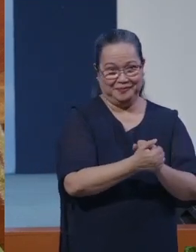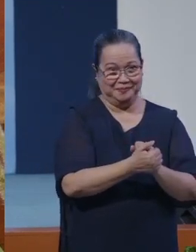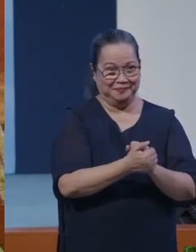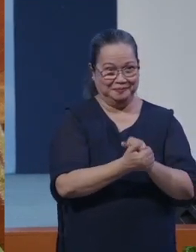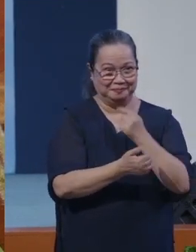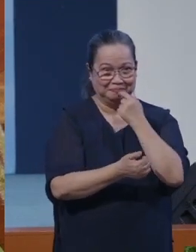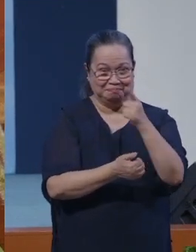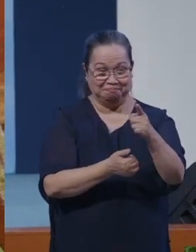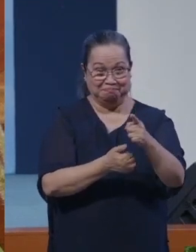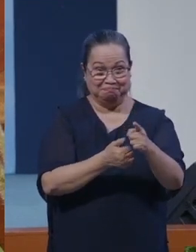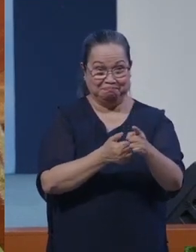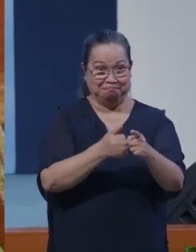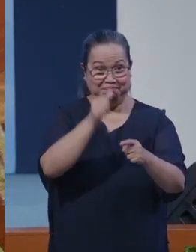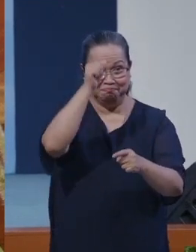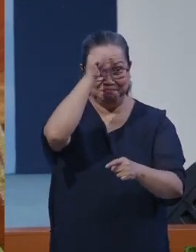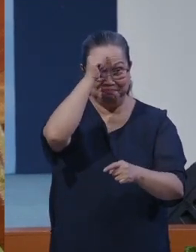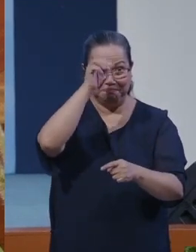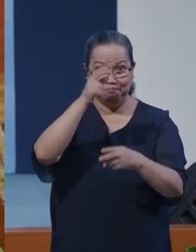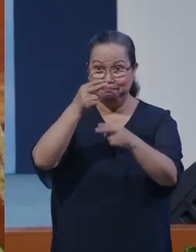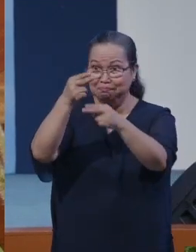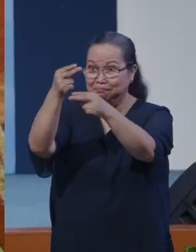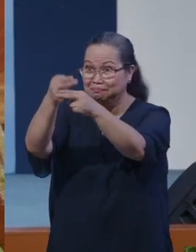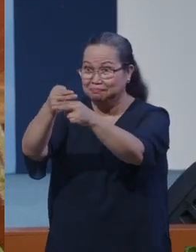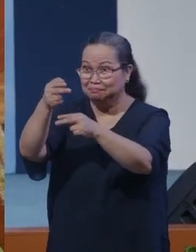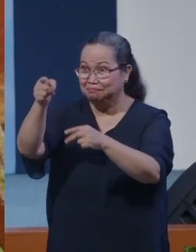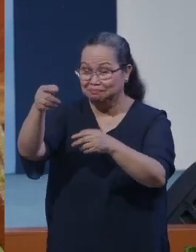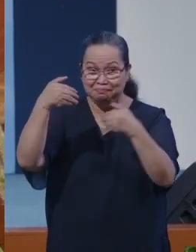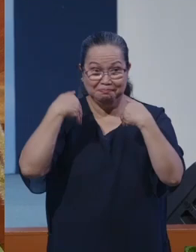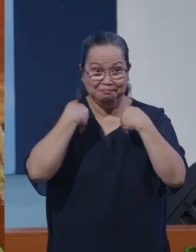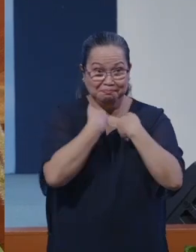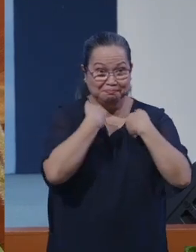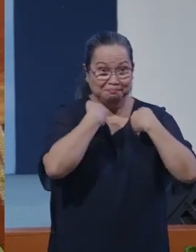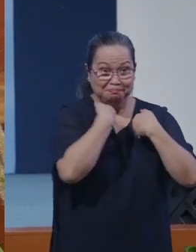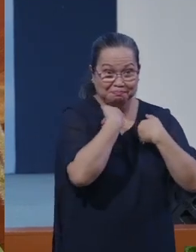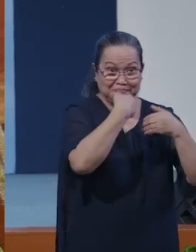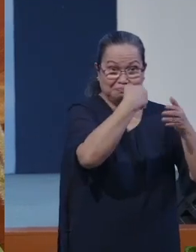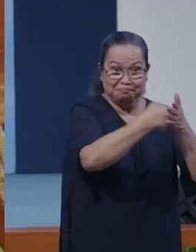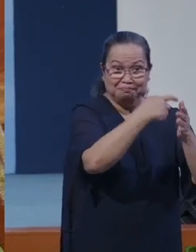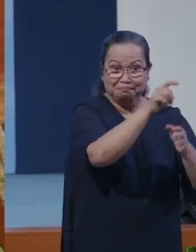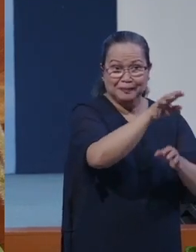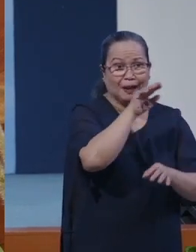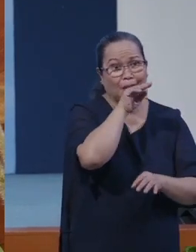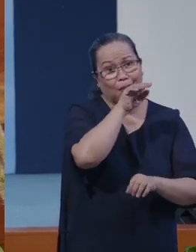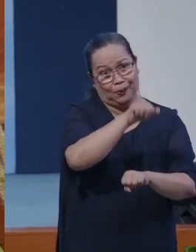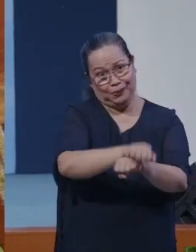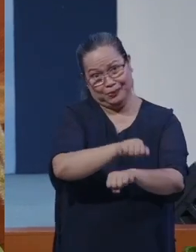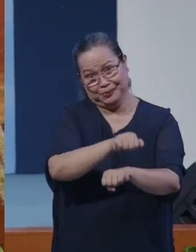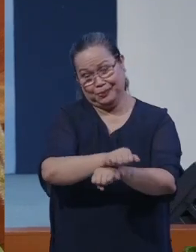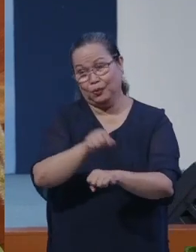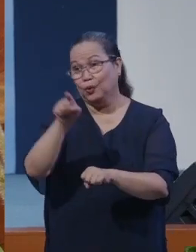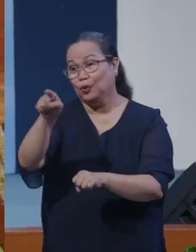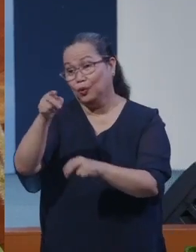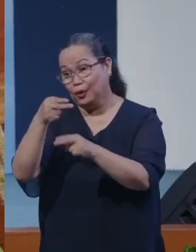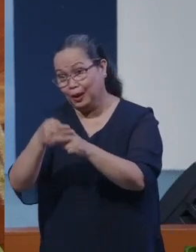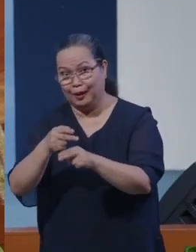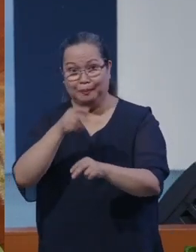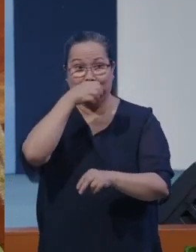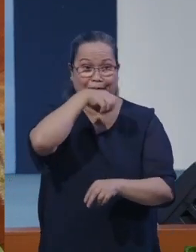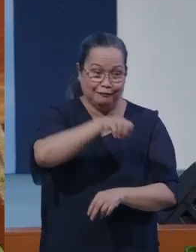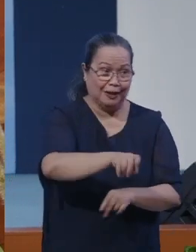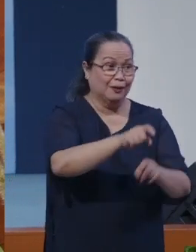Pangalanan po sa kanya ang lahat ng mga hayop. Taxonomy. Trabaho po yun. So bago